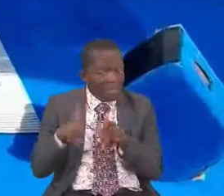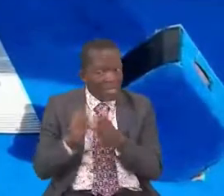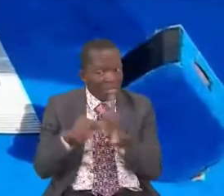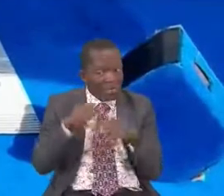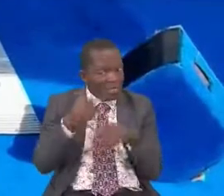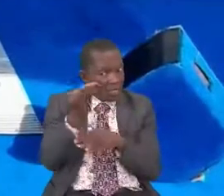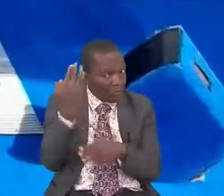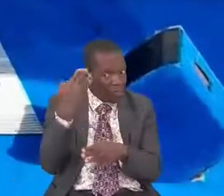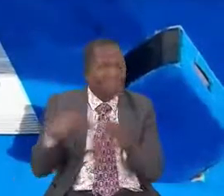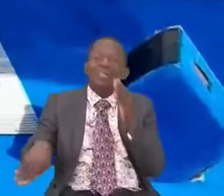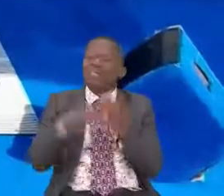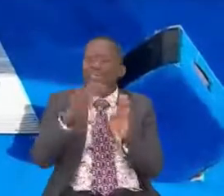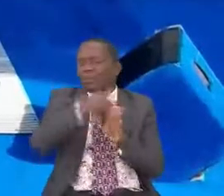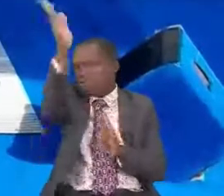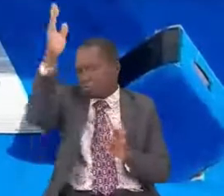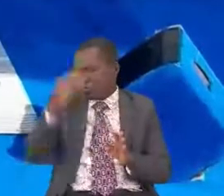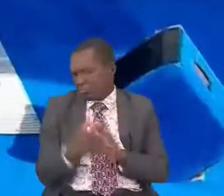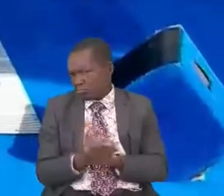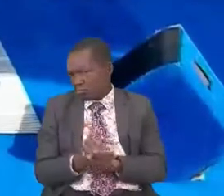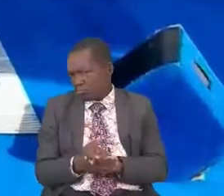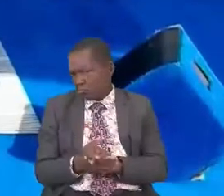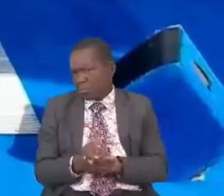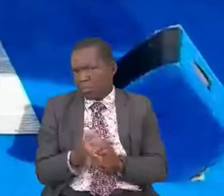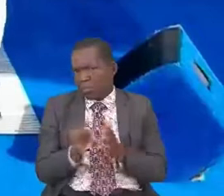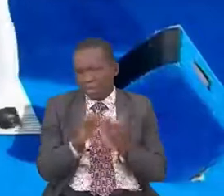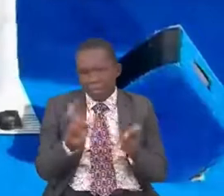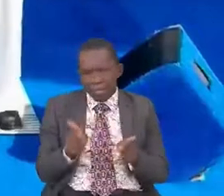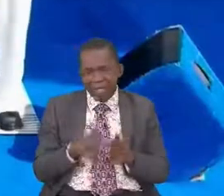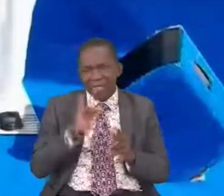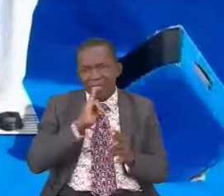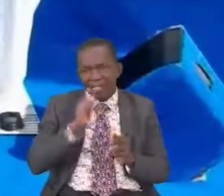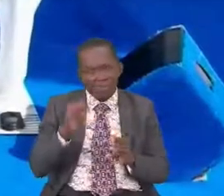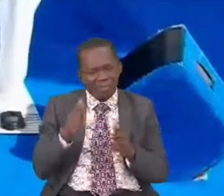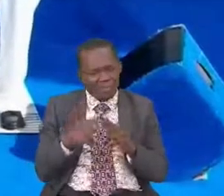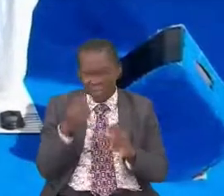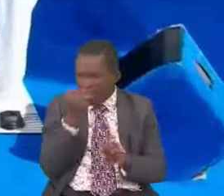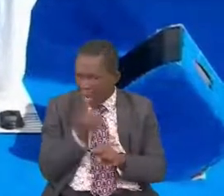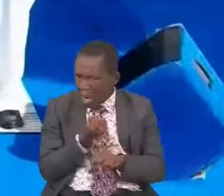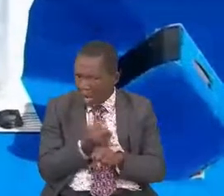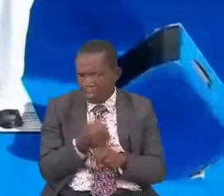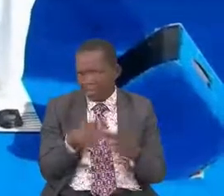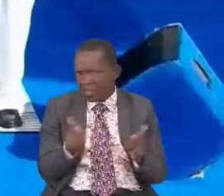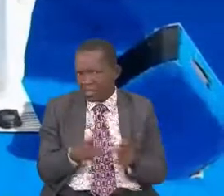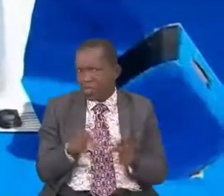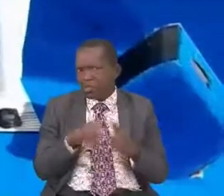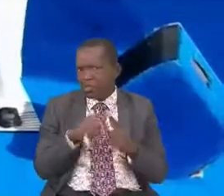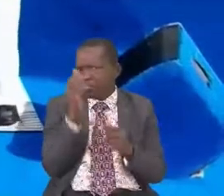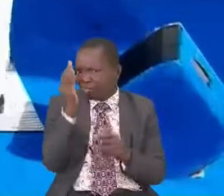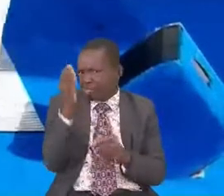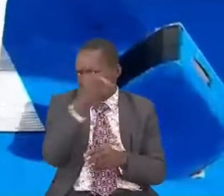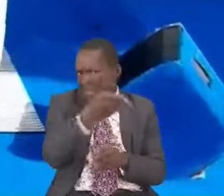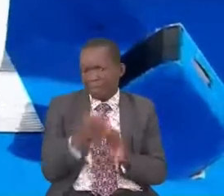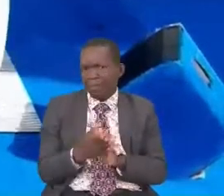fui. Parce que ce lieu-là est un terrain difficile, c'est un